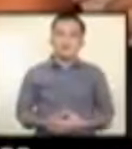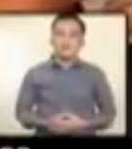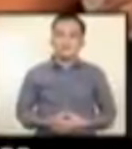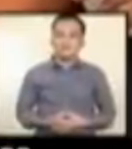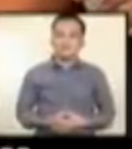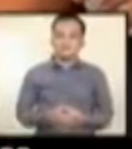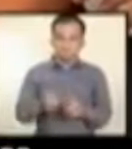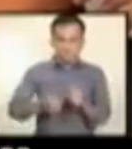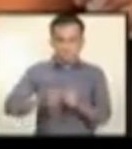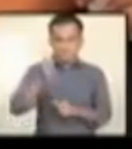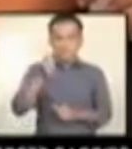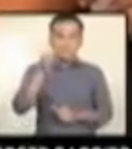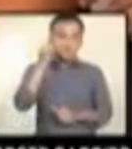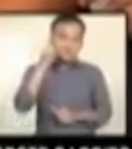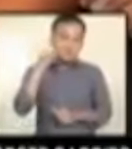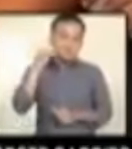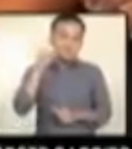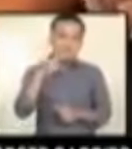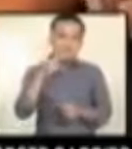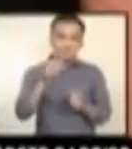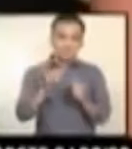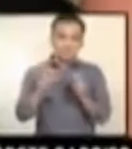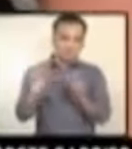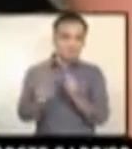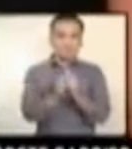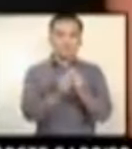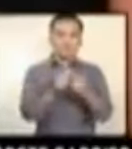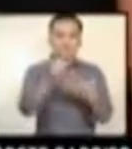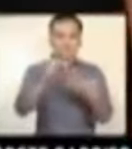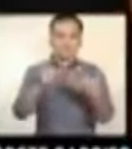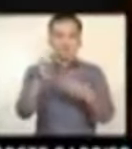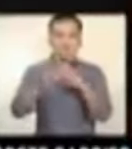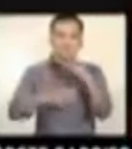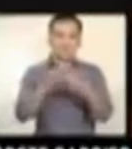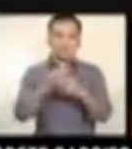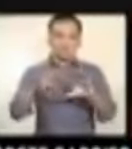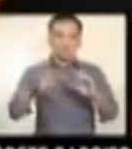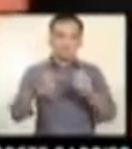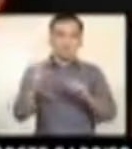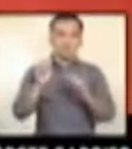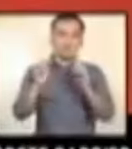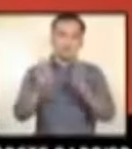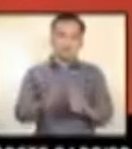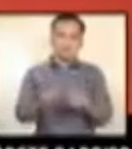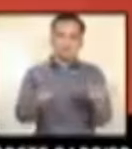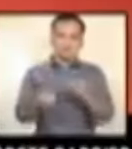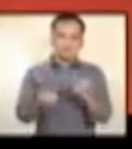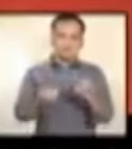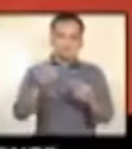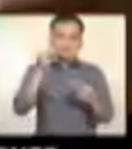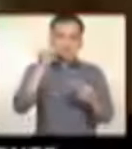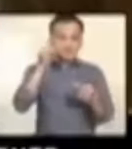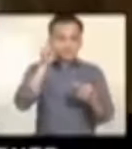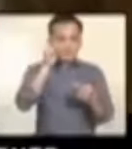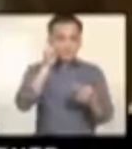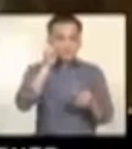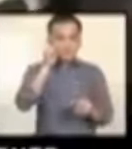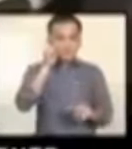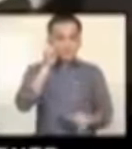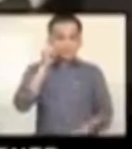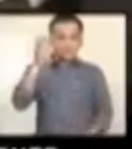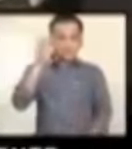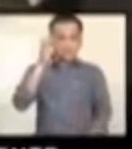Sa panalo ni Jacqueline, maihahanay na rin siya sa iba pang world-class actresses, gaya na Meryl Streep,